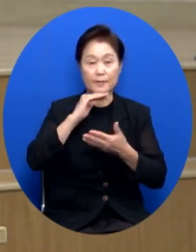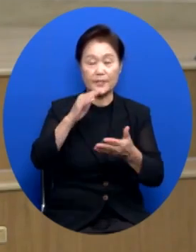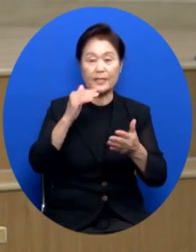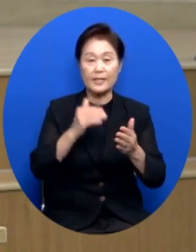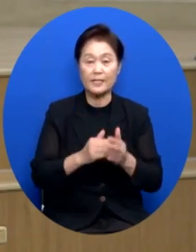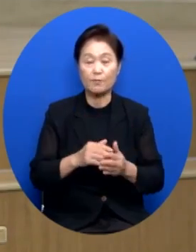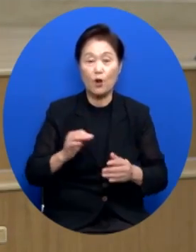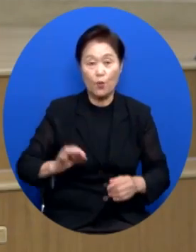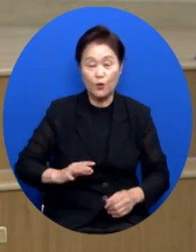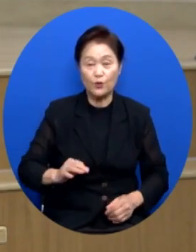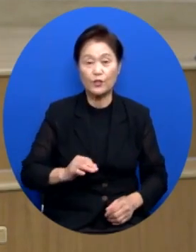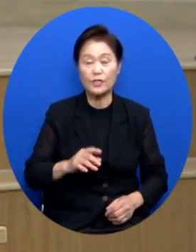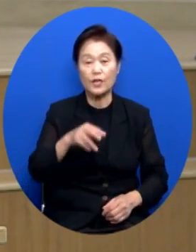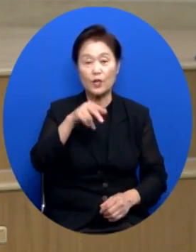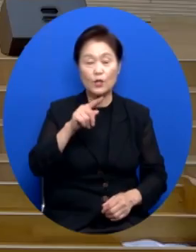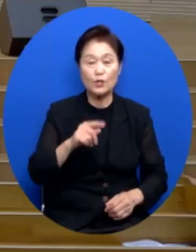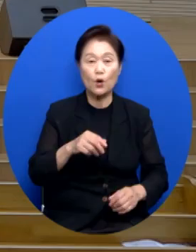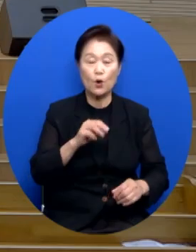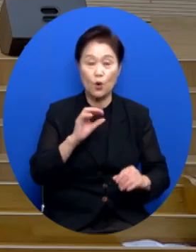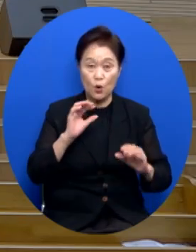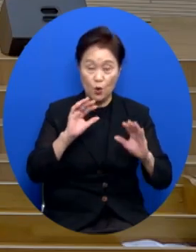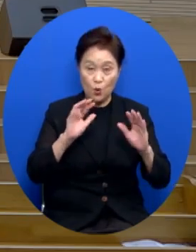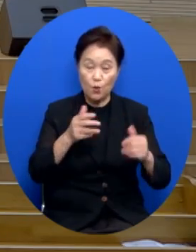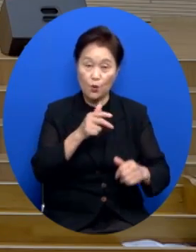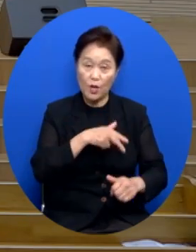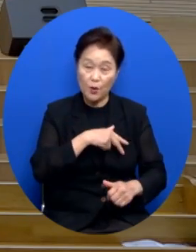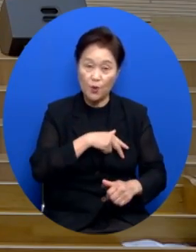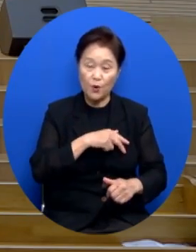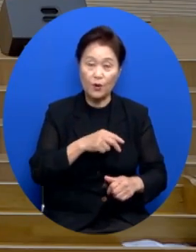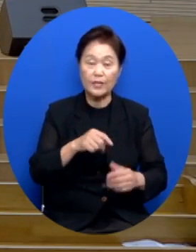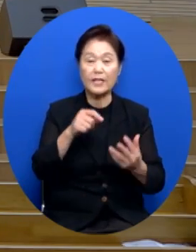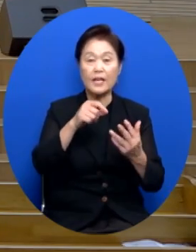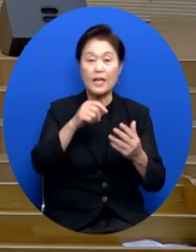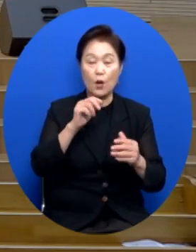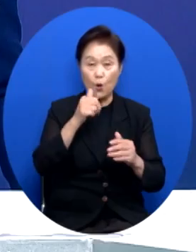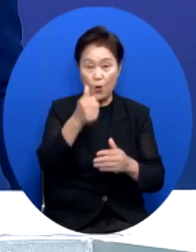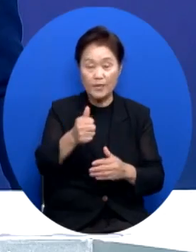통해 원주시 송기현 국회의원이 창립회장에 선출됐습니다.